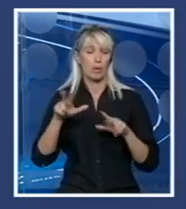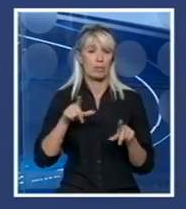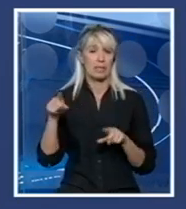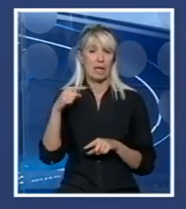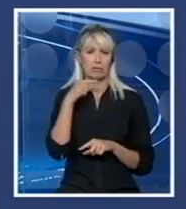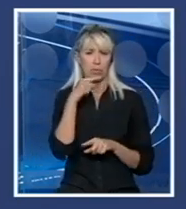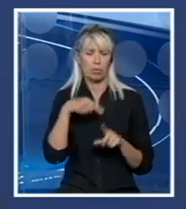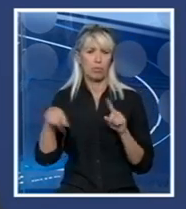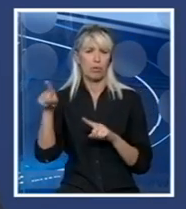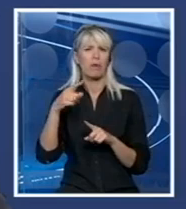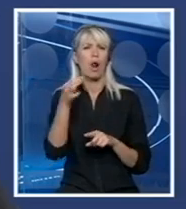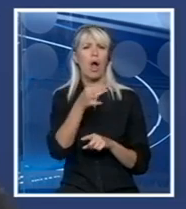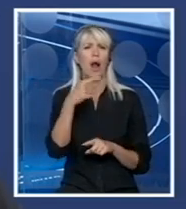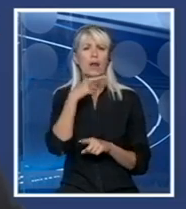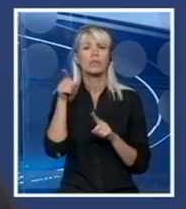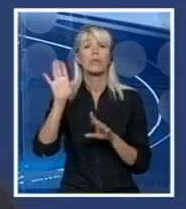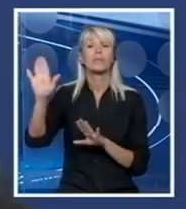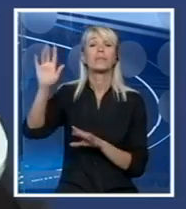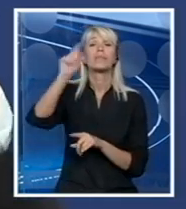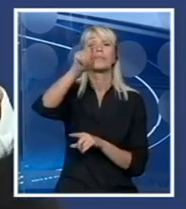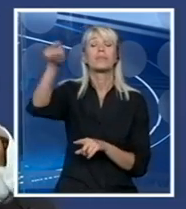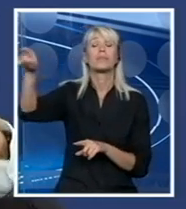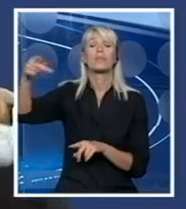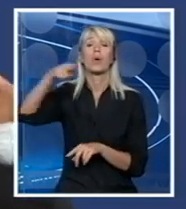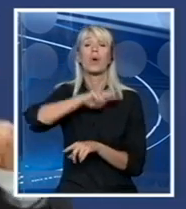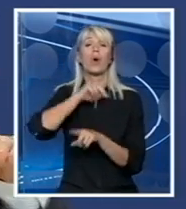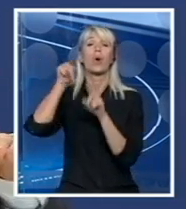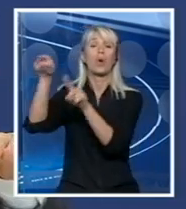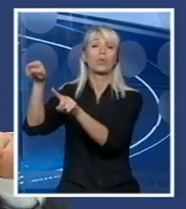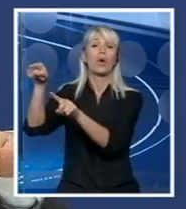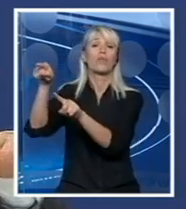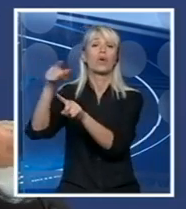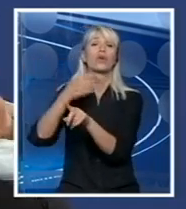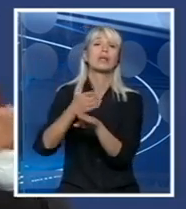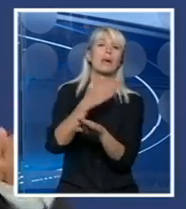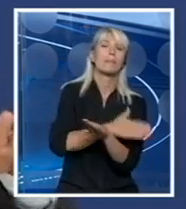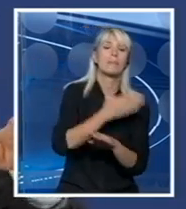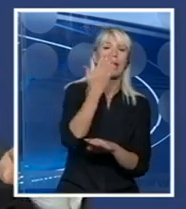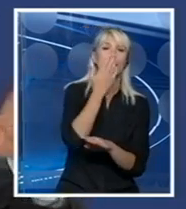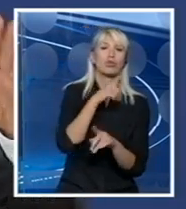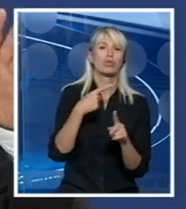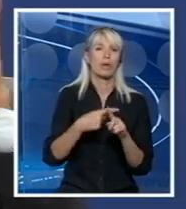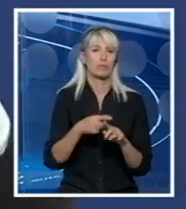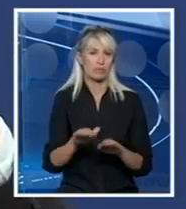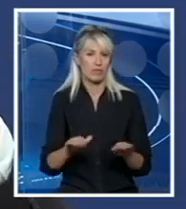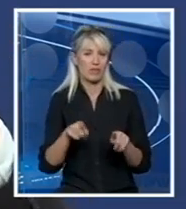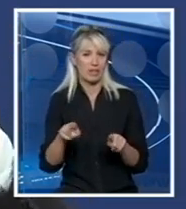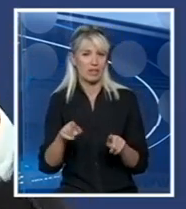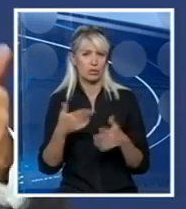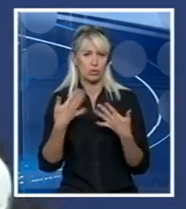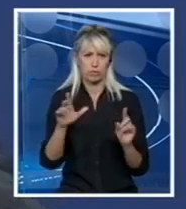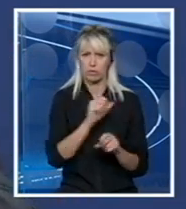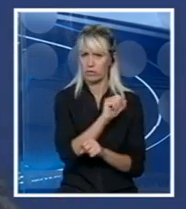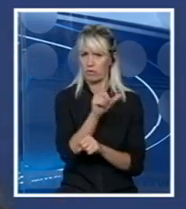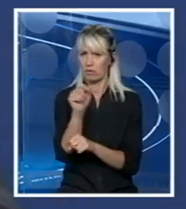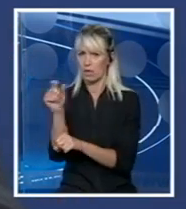oni odgovorni kad su u pitanju preškolske, osnovne i srednje škole, jer oni plaćaju materijalne troškove. I da u toku leta, i to su pisma već dobili,